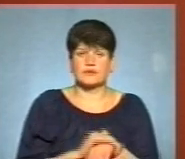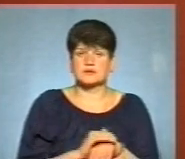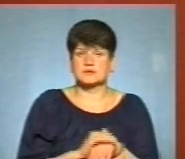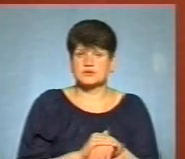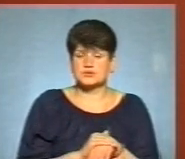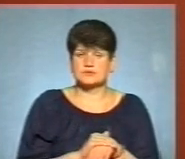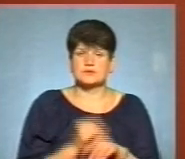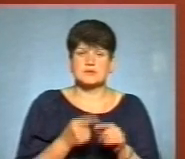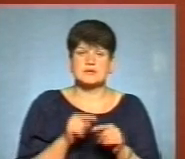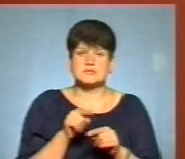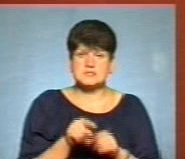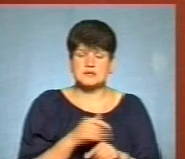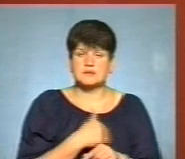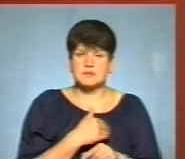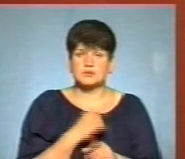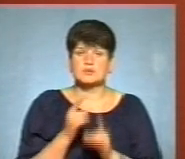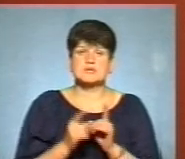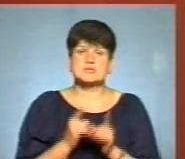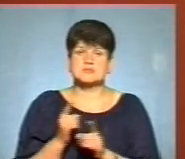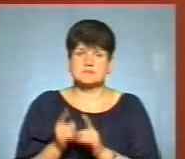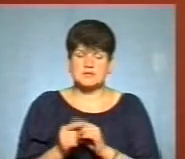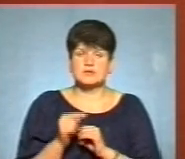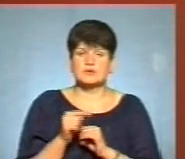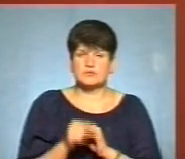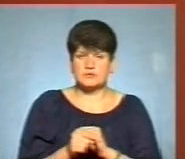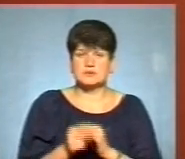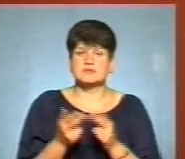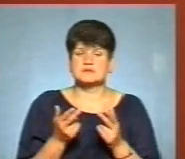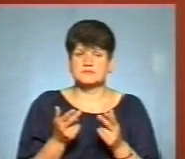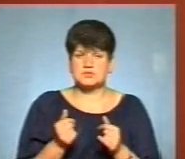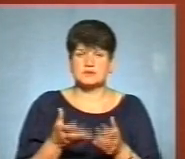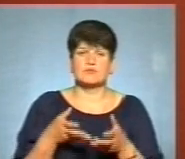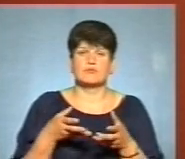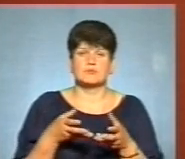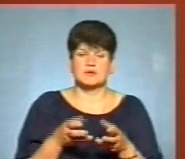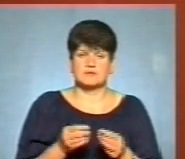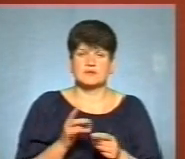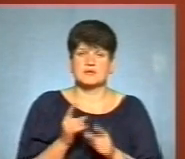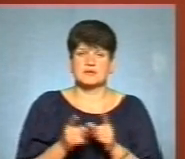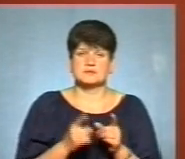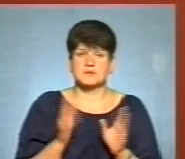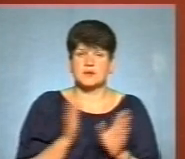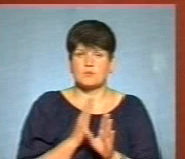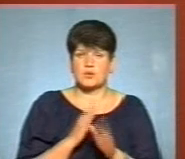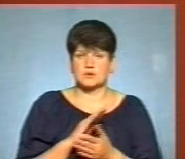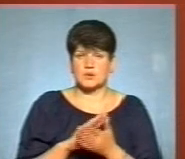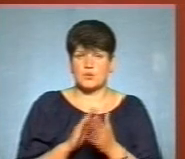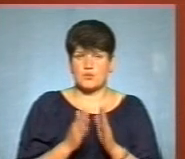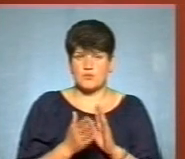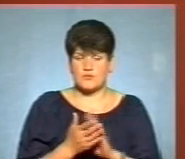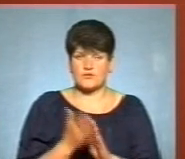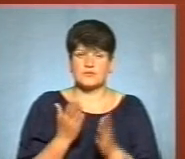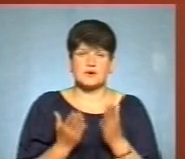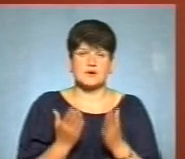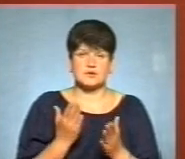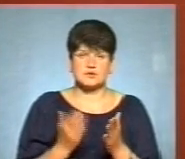ці температурні зміни, вони, звичайно, впливають і на зміни погодних умов. А якщо